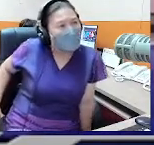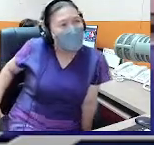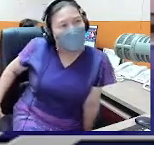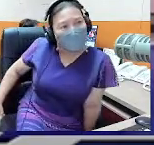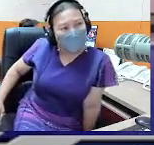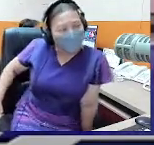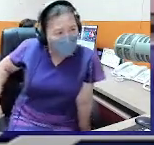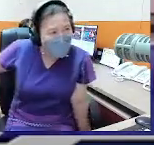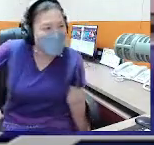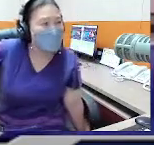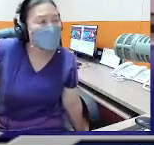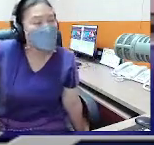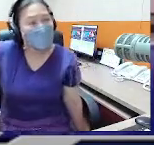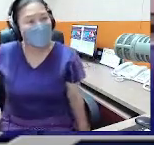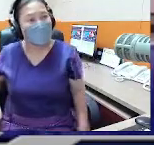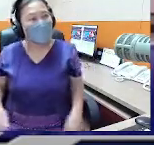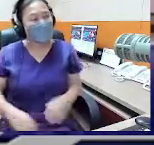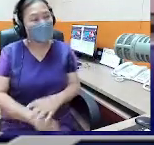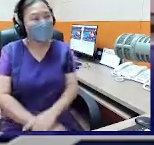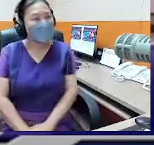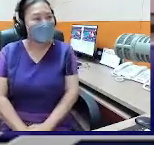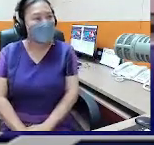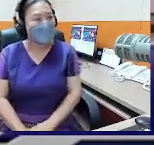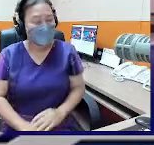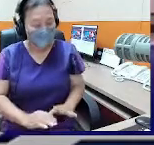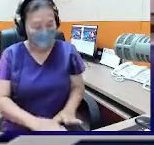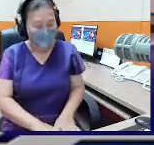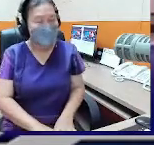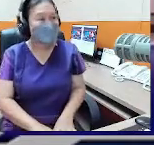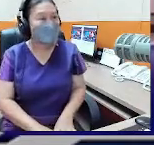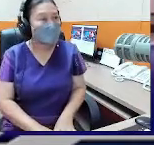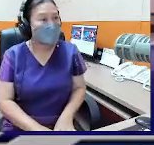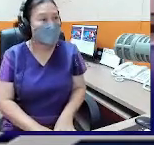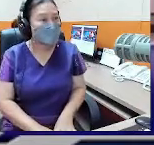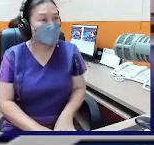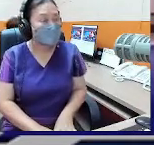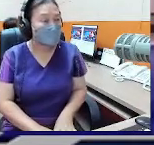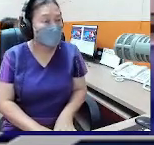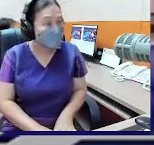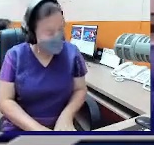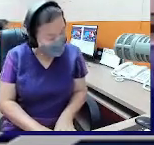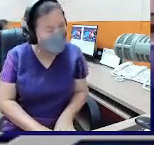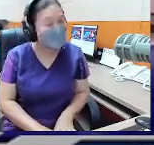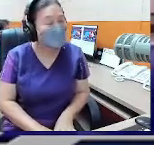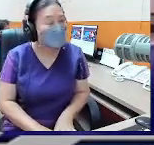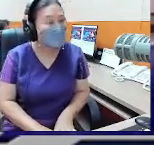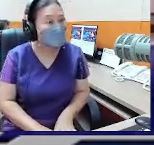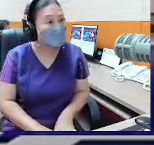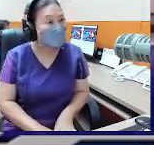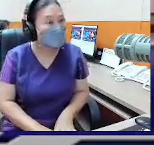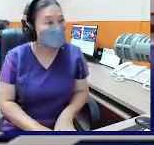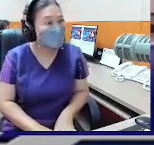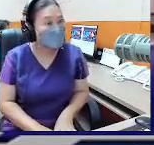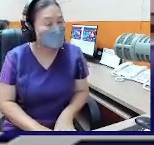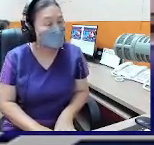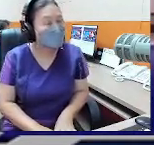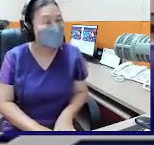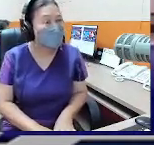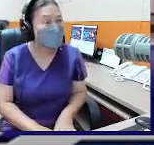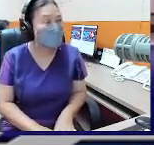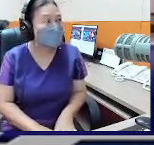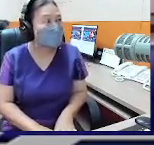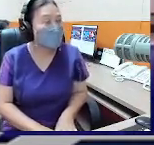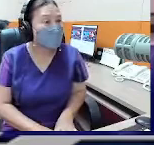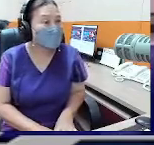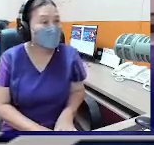ทบกัน เจอผลกระทบเยอะมากเลยเราก็เลยมีการตั้งในเรื่องของการทีมจัดหาทุนตอนนี้นักศึกษาหลายๆคนนะคะที่เป็นนักศึกษาปั